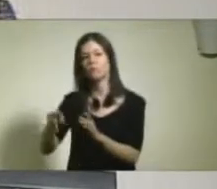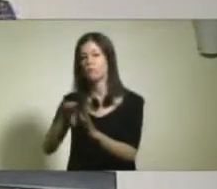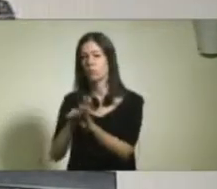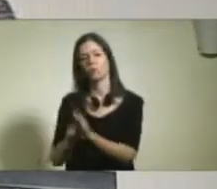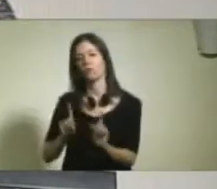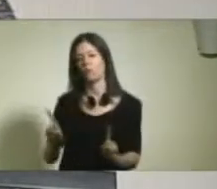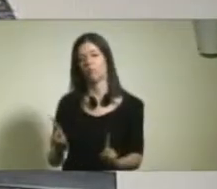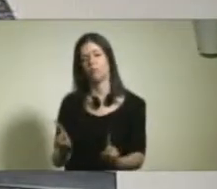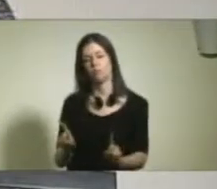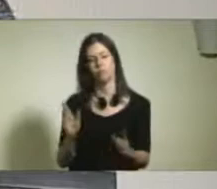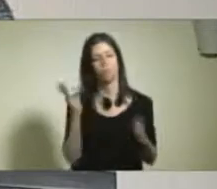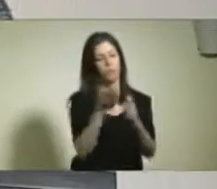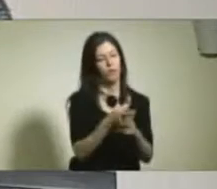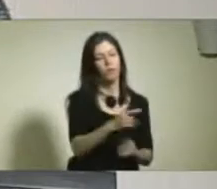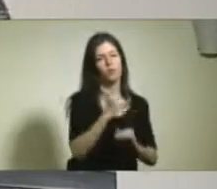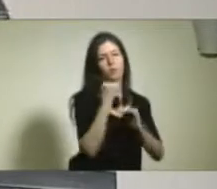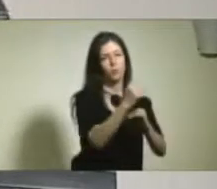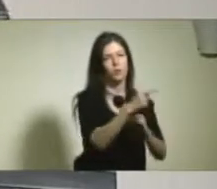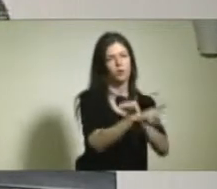aider